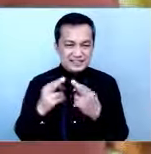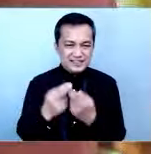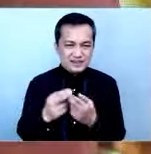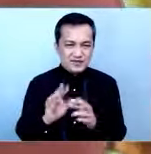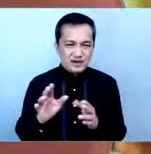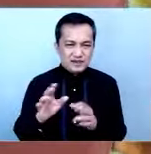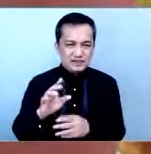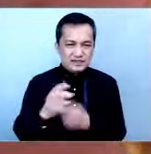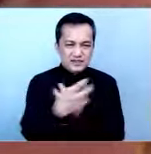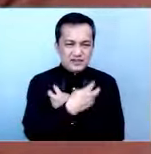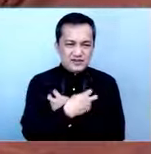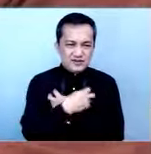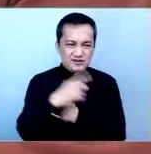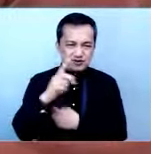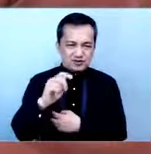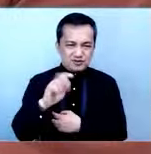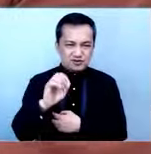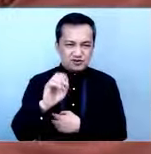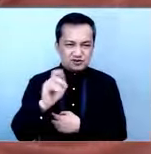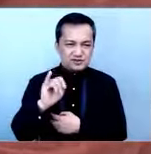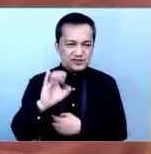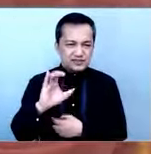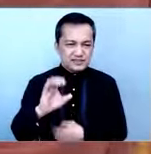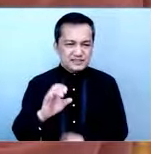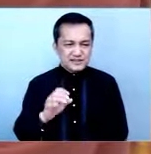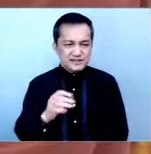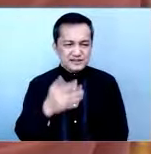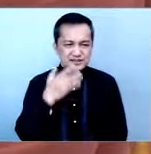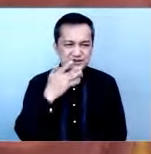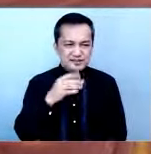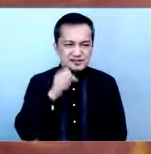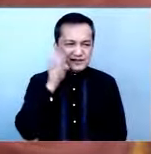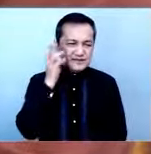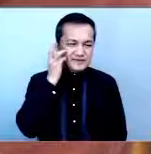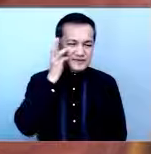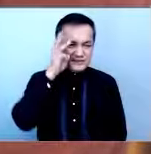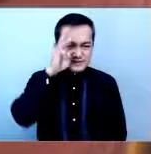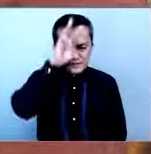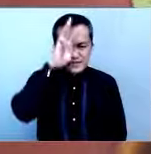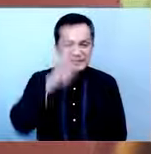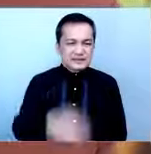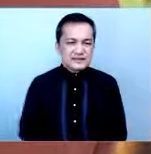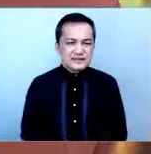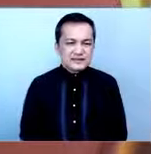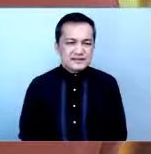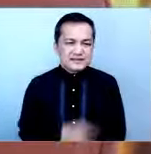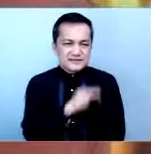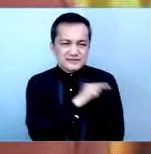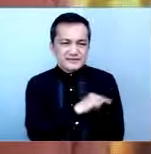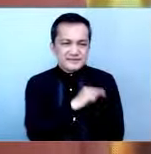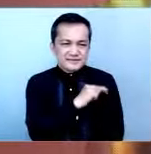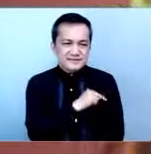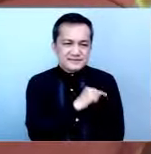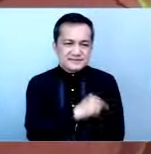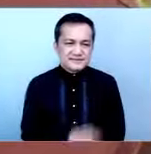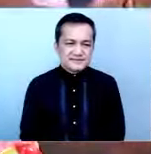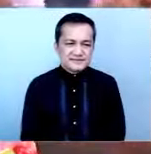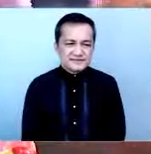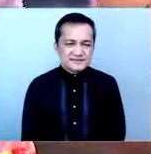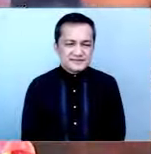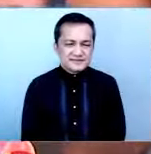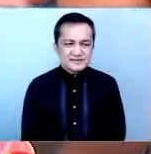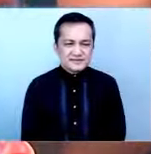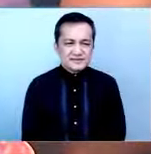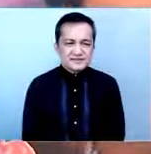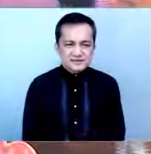di ba? Healthy tayo. Uy, ang sarap ng pinya. Hindi siya ganun ka-ano. Yes, oh, natural siya. Gusto ko lang sabihin na sabi niya, eto na